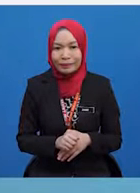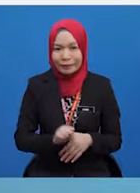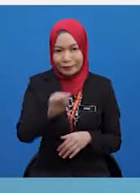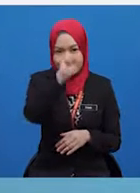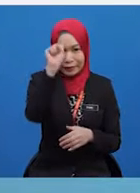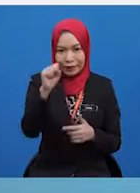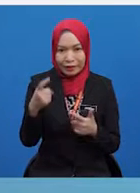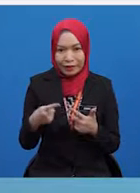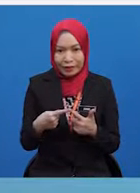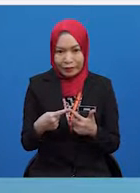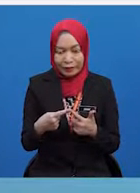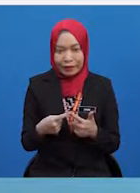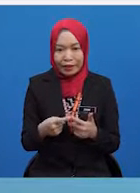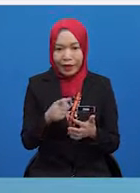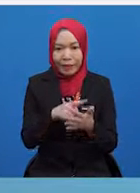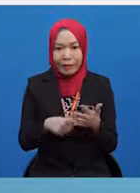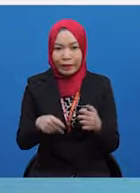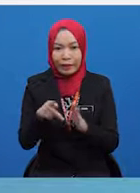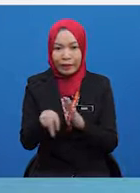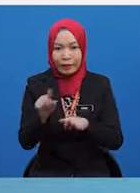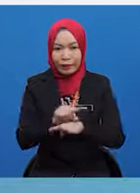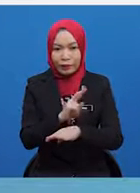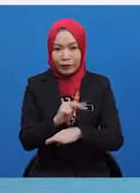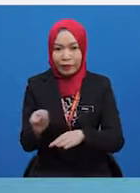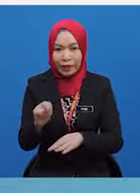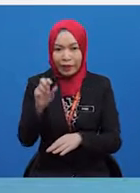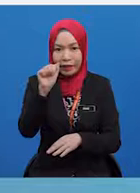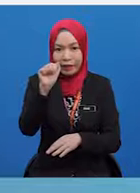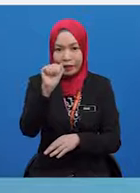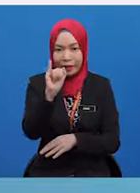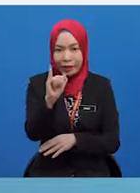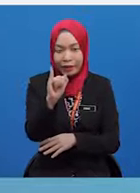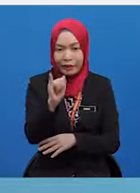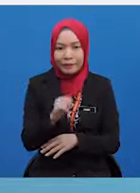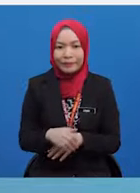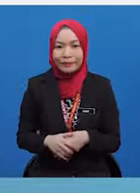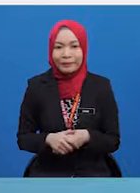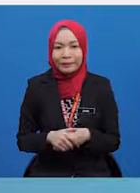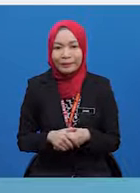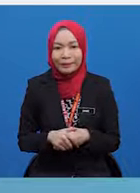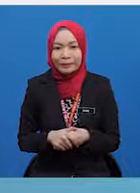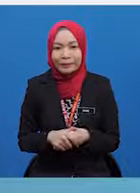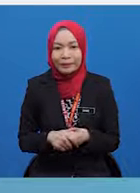Soalan kedua. Apakah kegunaan Adobe Illustrator?